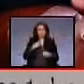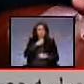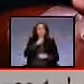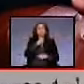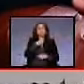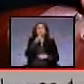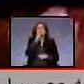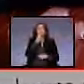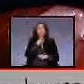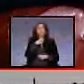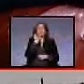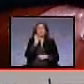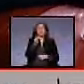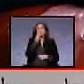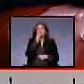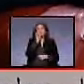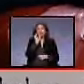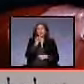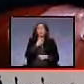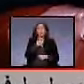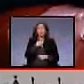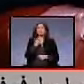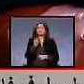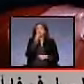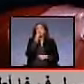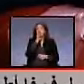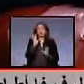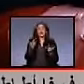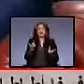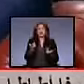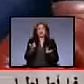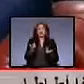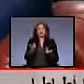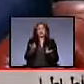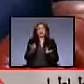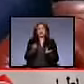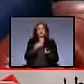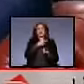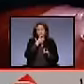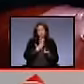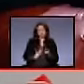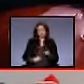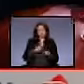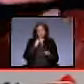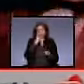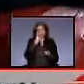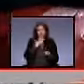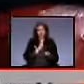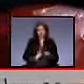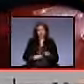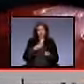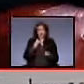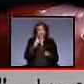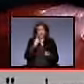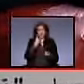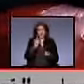في الاكل المصري بتاعنا. لا واكلنا ايه بقى بتاكل ايه بقى؟ مش باين عليك الاكل. انت خسيت؟ انا خسيت جدا بس لسه انا واخد